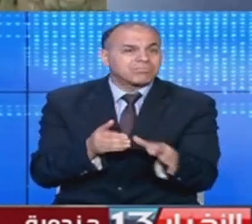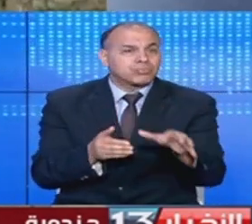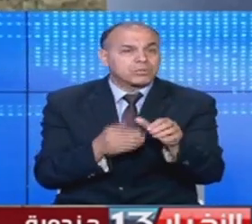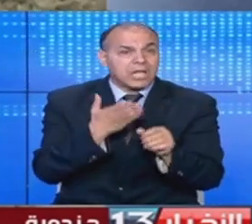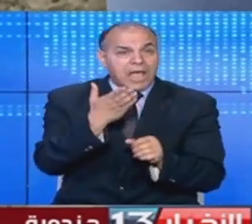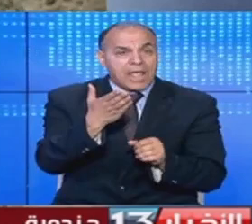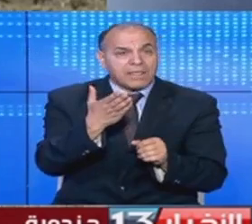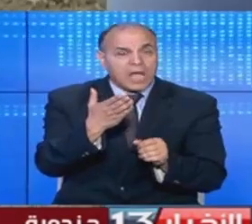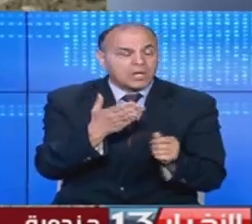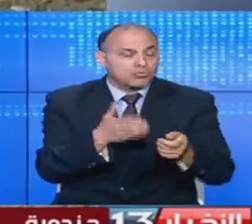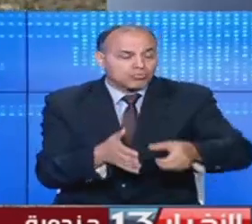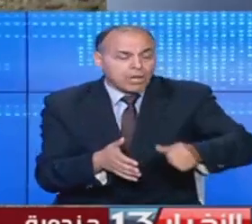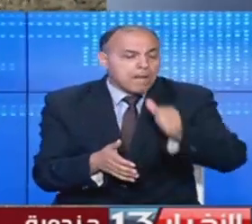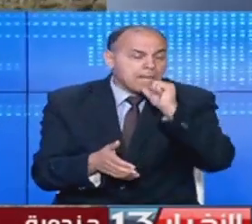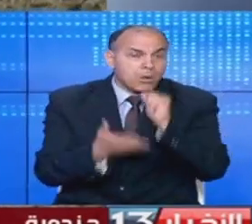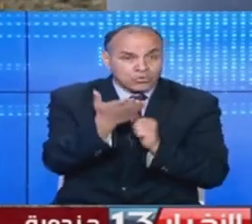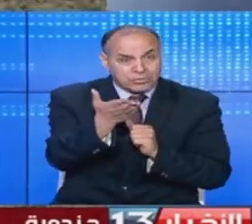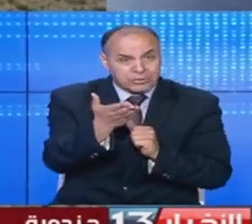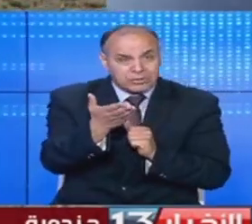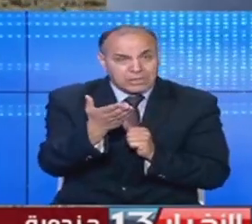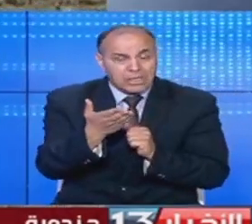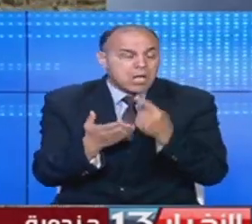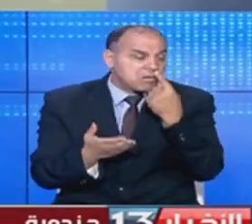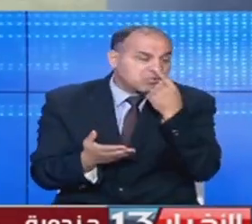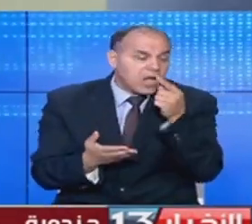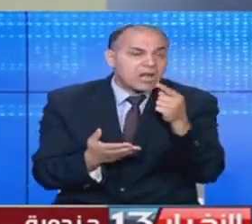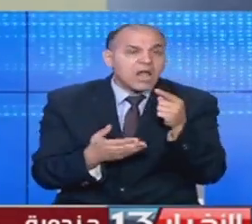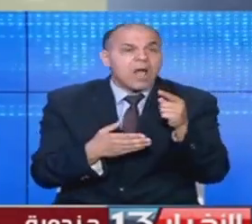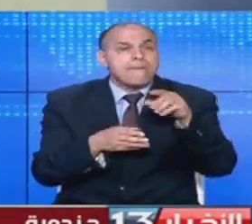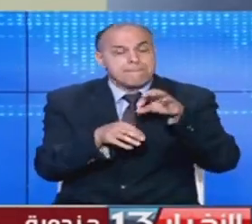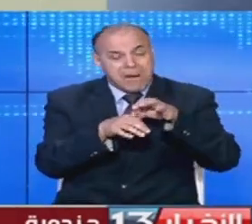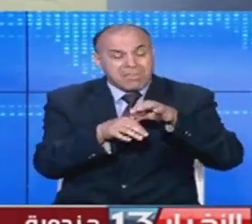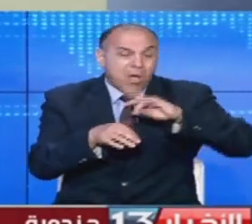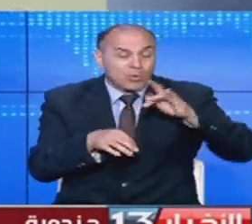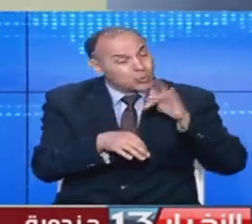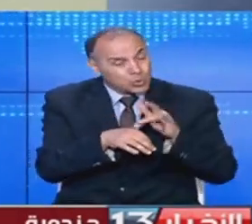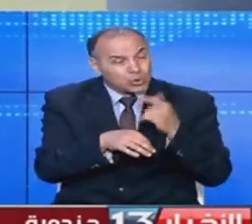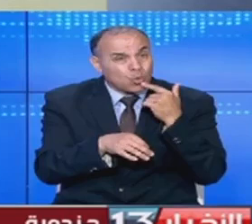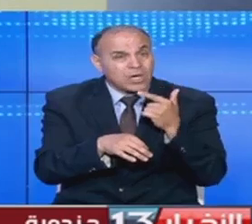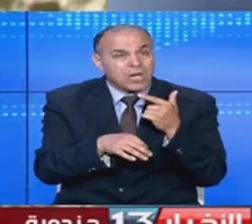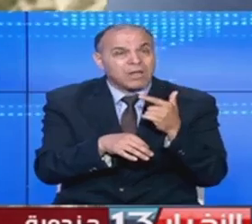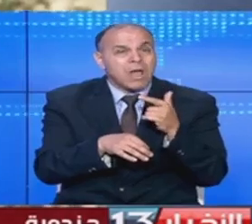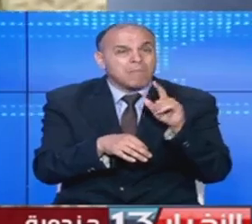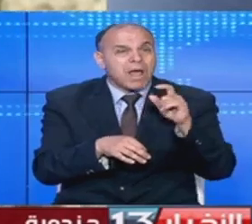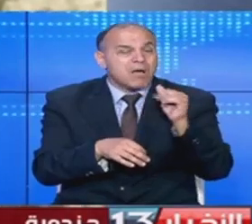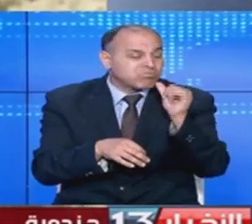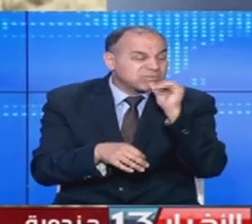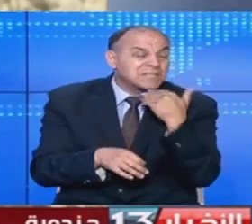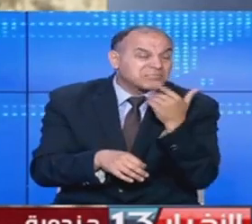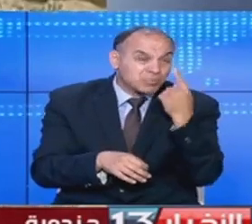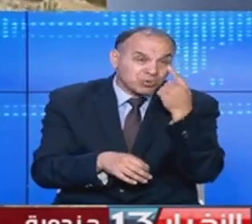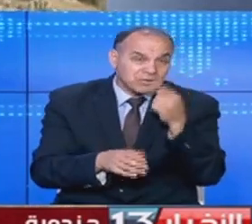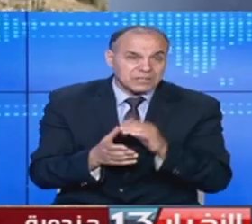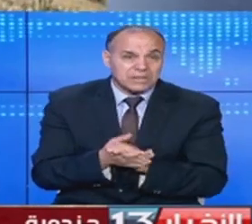قبلة الأهالي للتزود بالمياه رغم ما يمكن أن ينجر عن ذلك من أمراض باعتبار نوعية المياه الغير صالحة